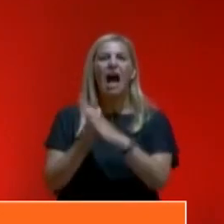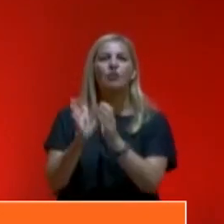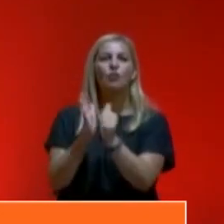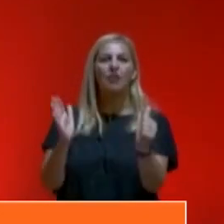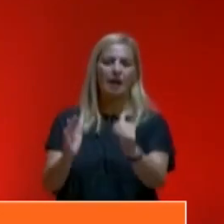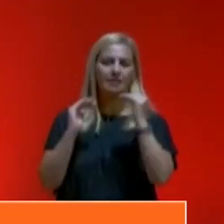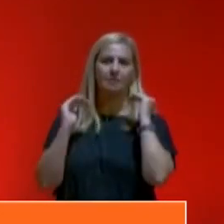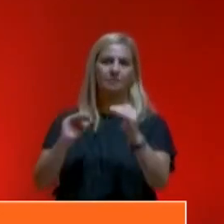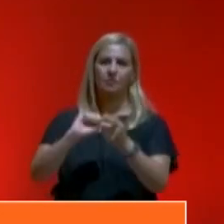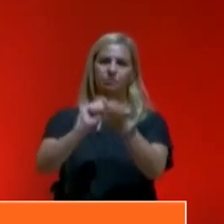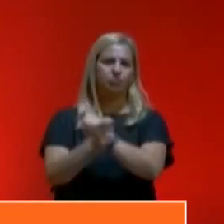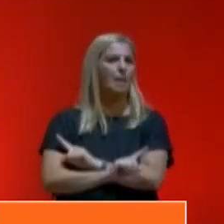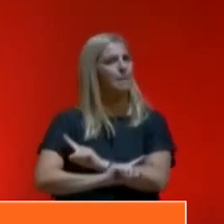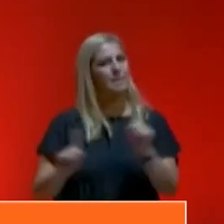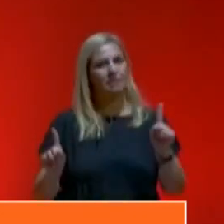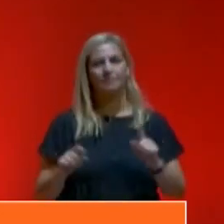16.